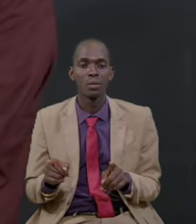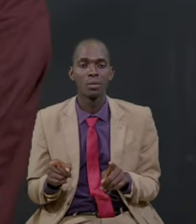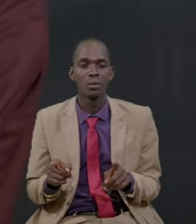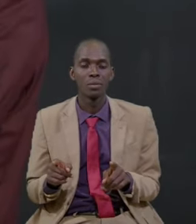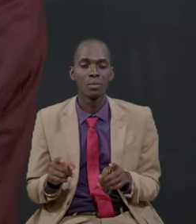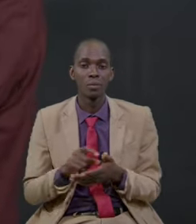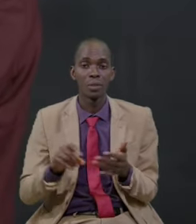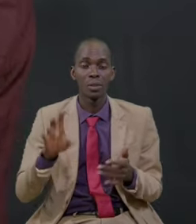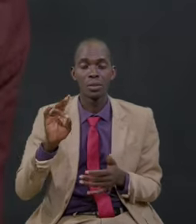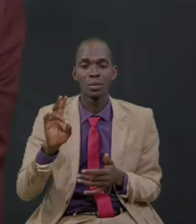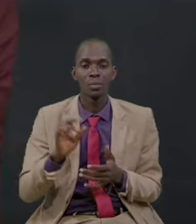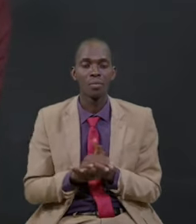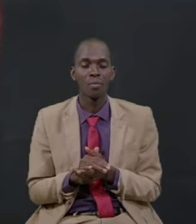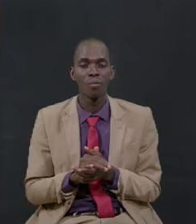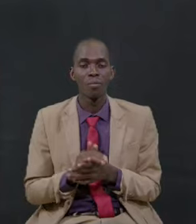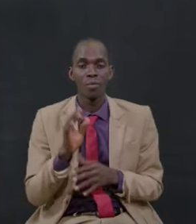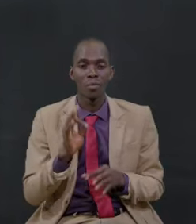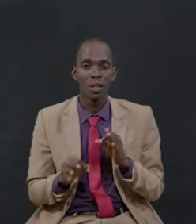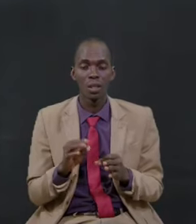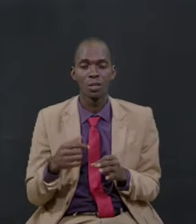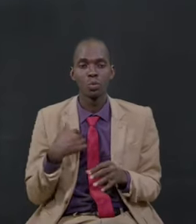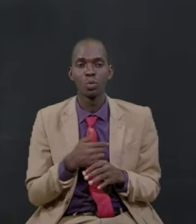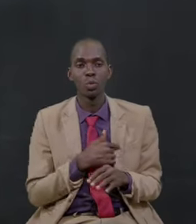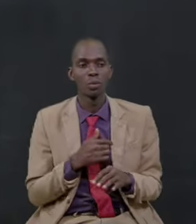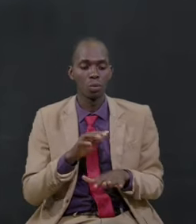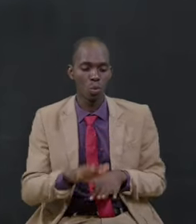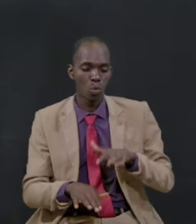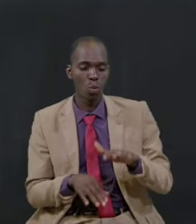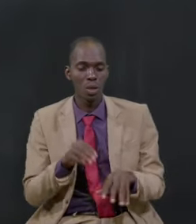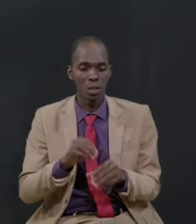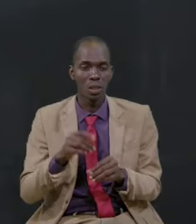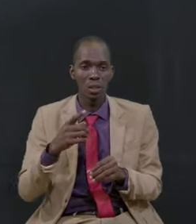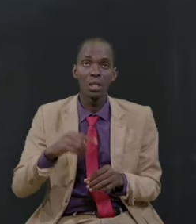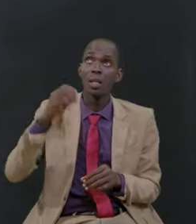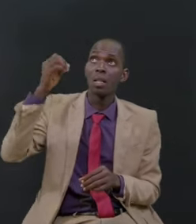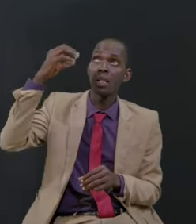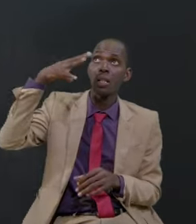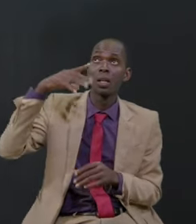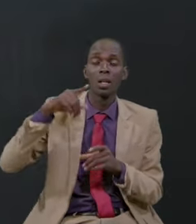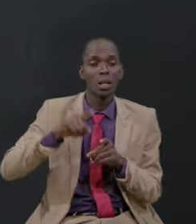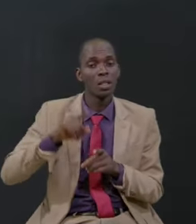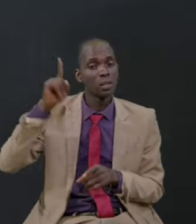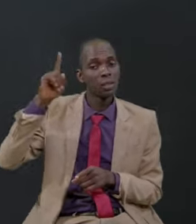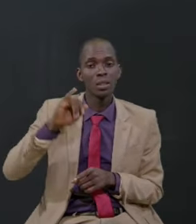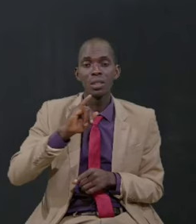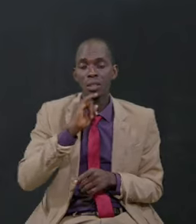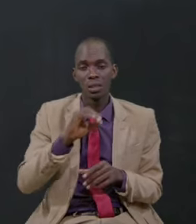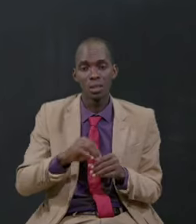Verset 7, si nous marchons dans la lumière, comme il est dans la lumière,